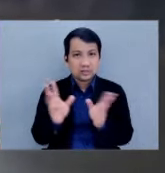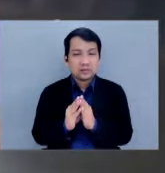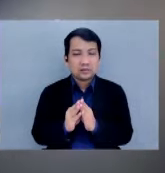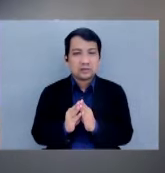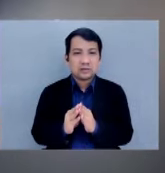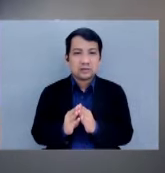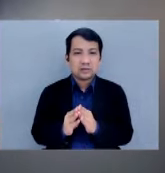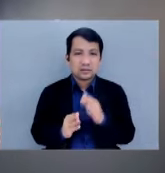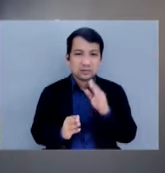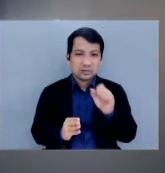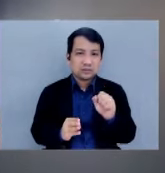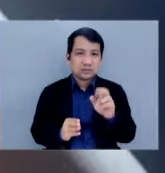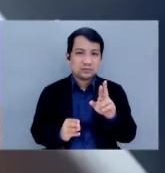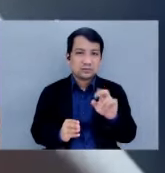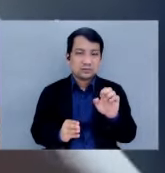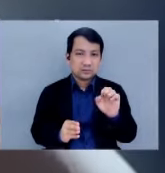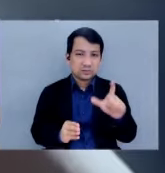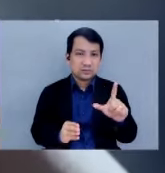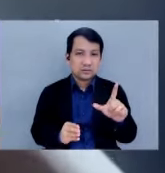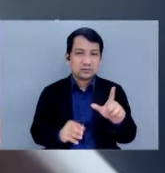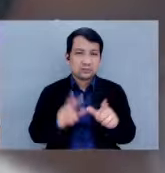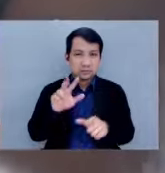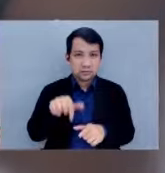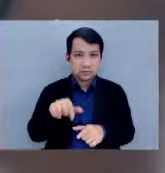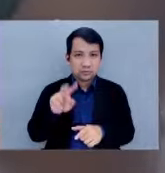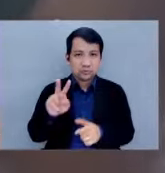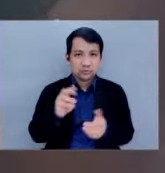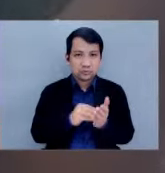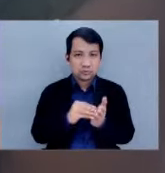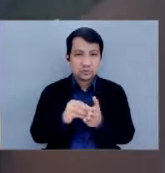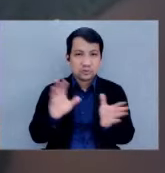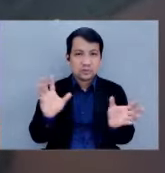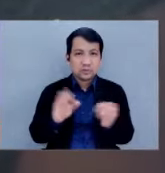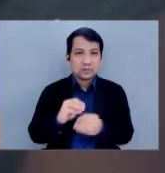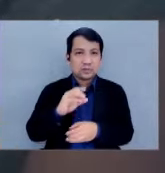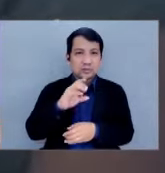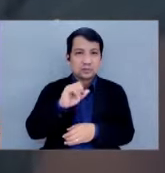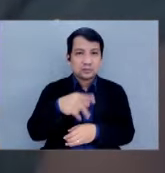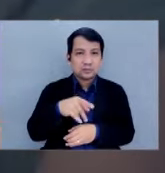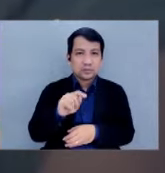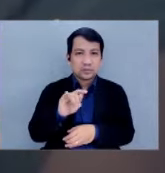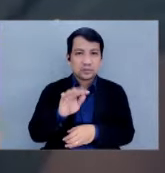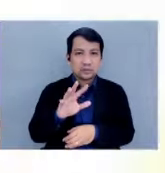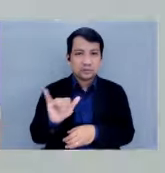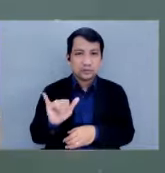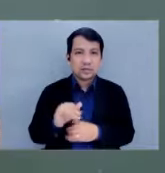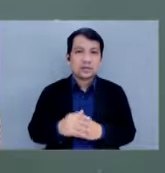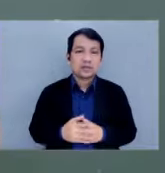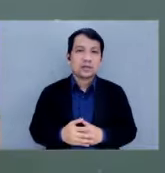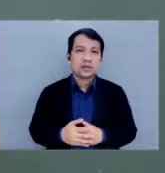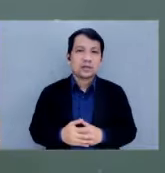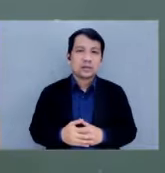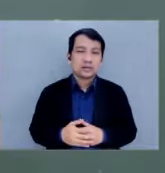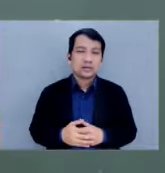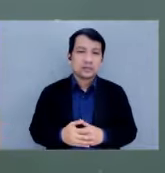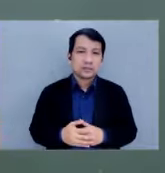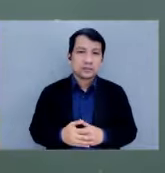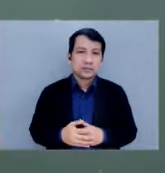Surreal, na may mahigit 3.2 million streams na sa Spotify. Everything.